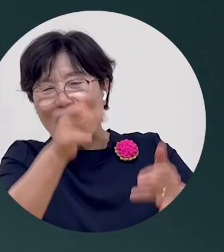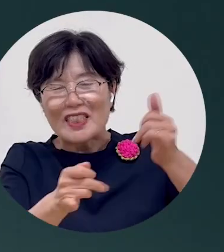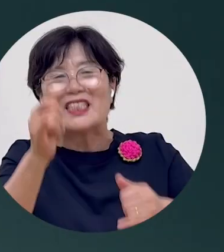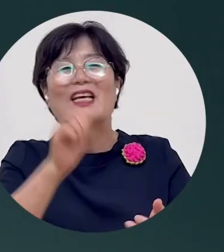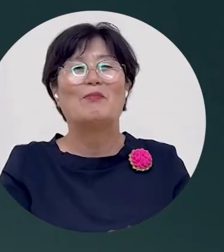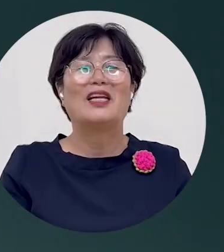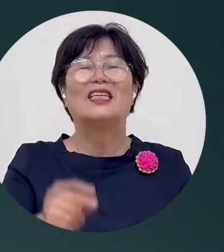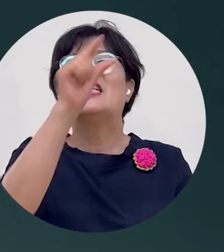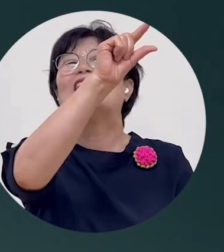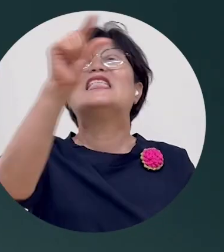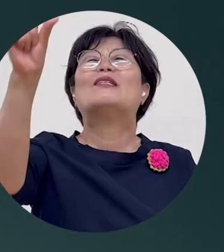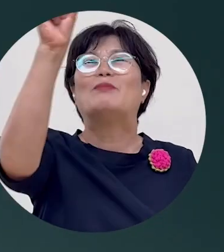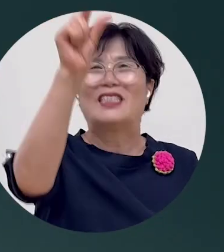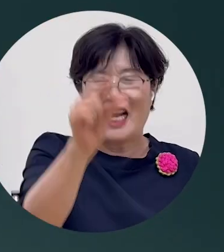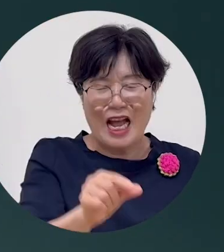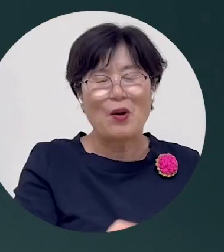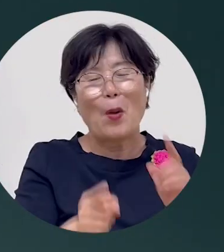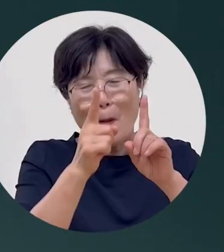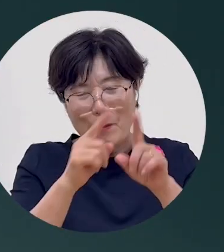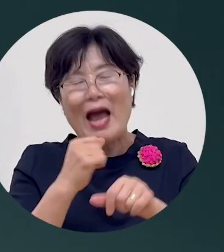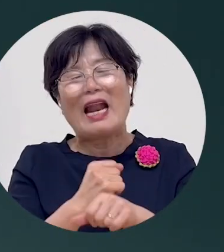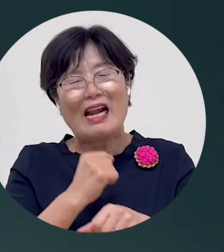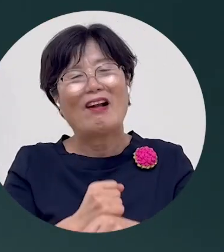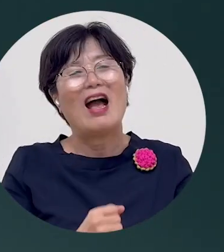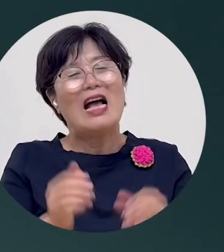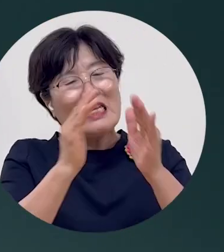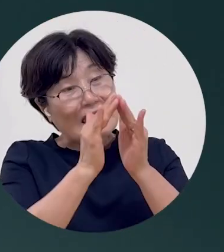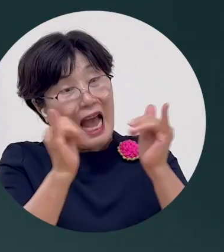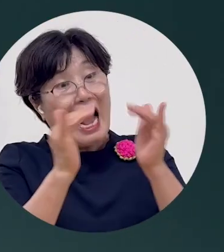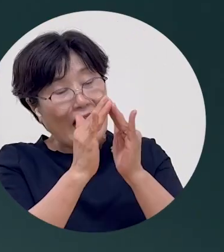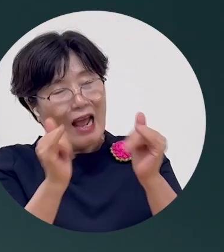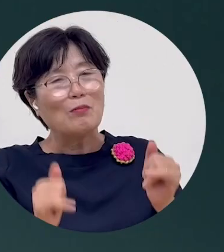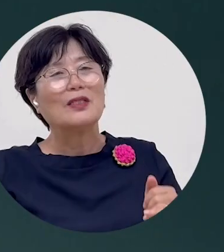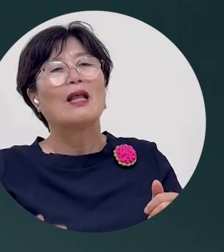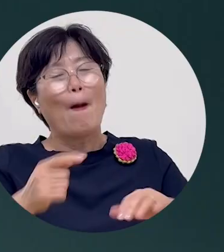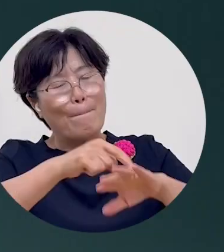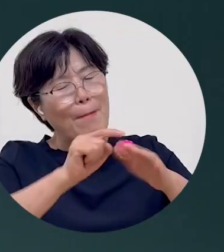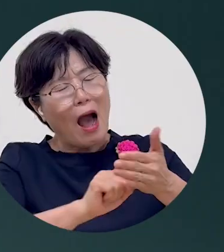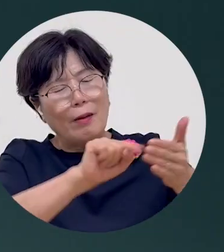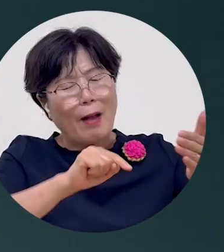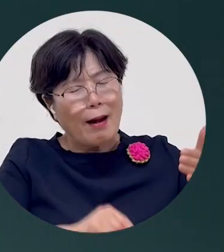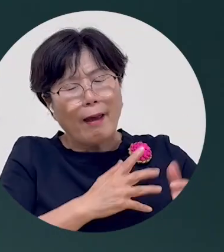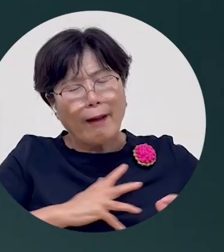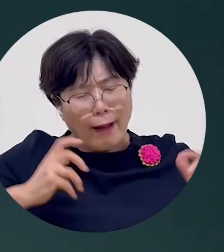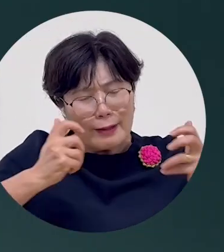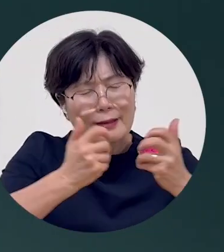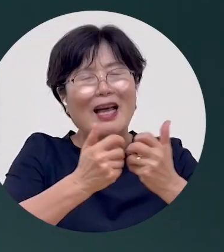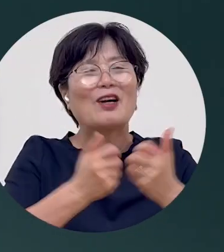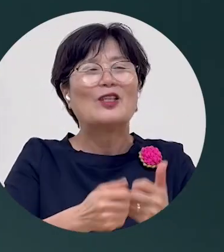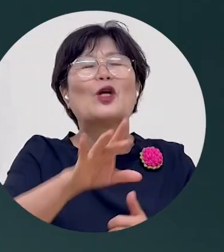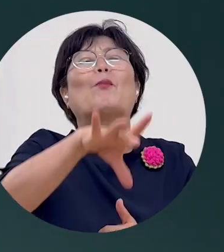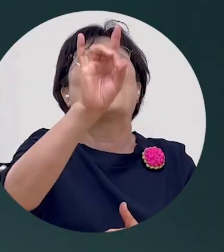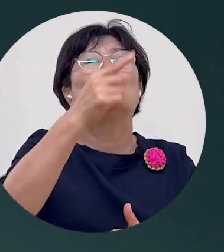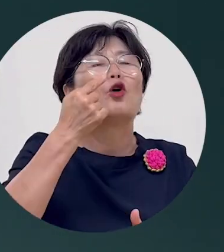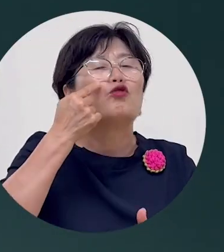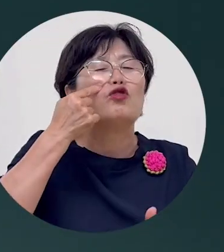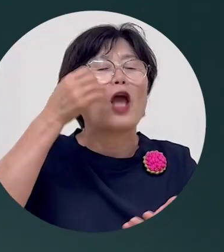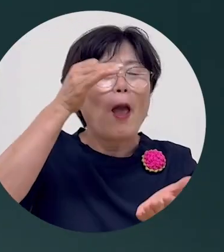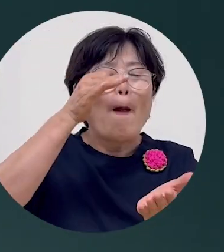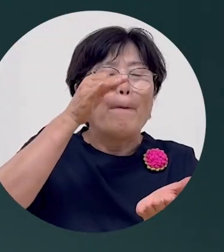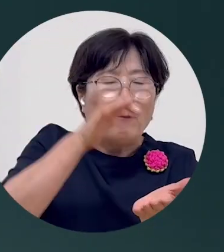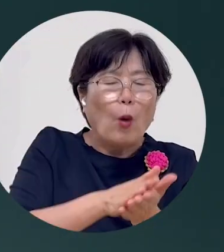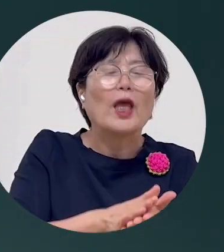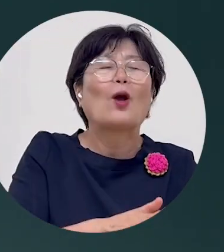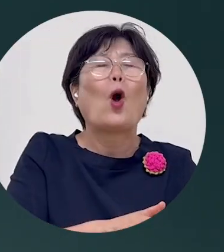이걸 십자가로 하겠죠. 여러분, 사람은 마음에 가득한 것이 가장 먼저 눈에 보이고